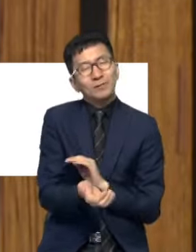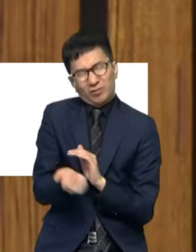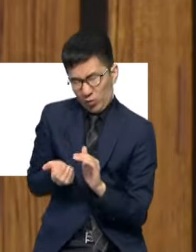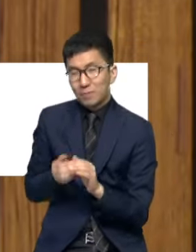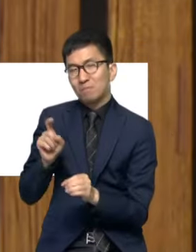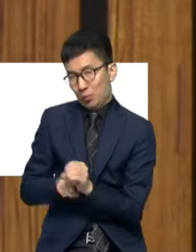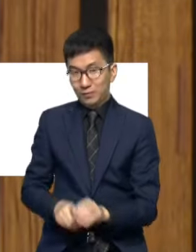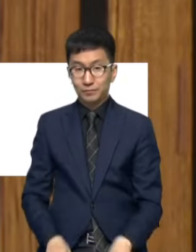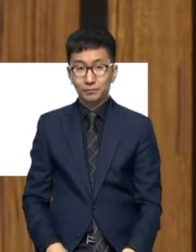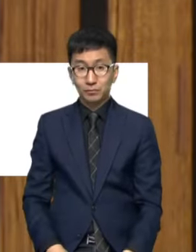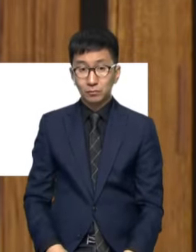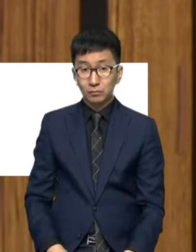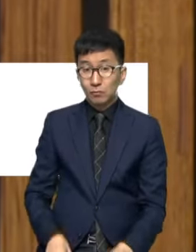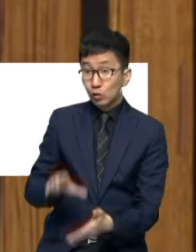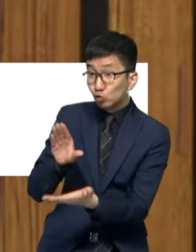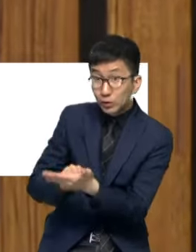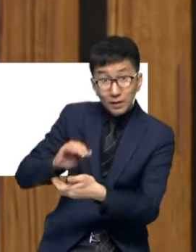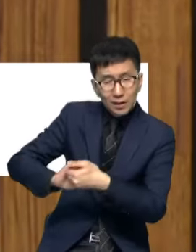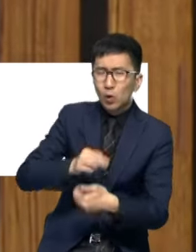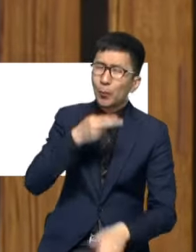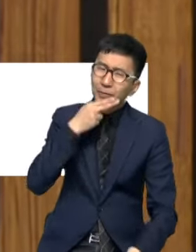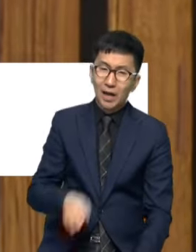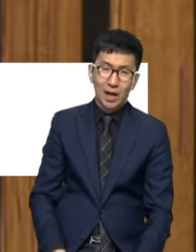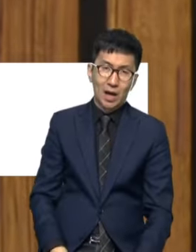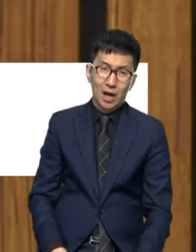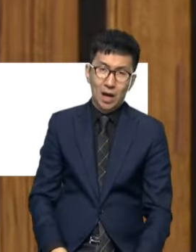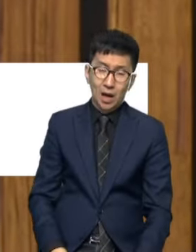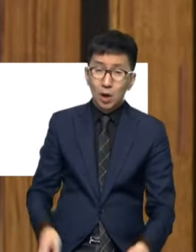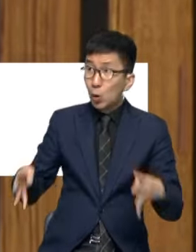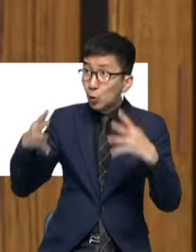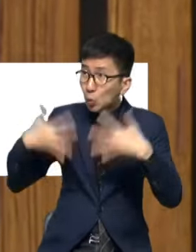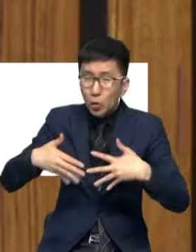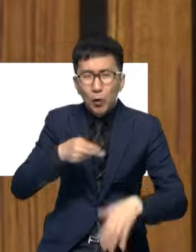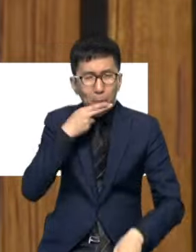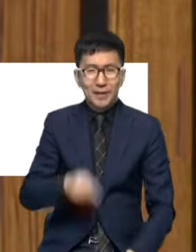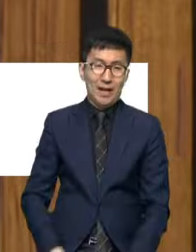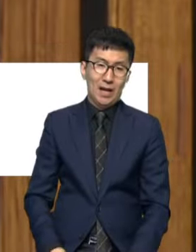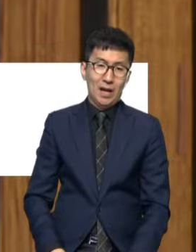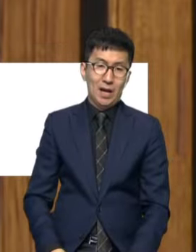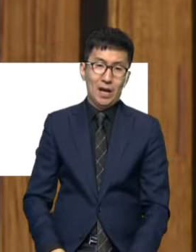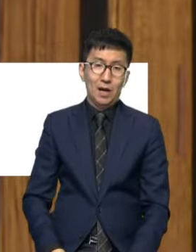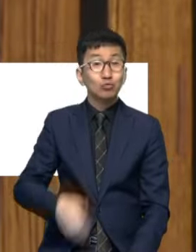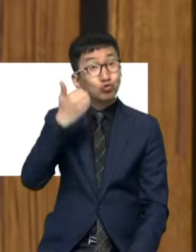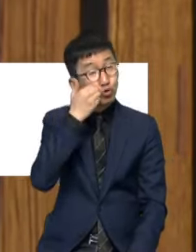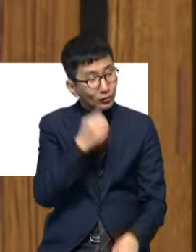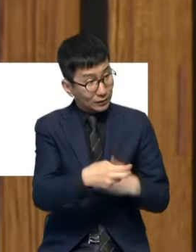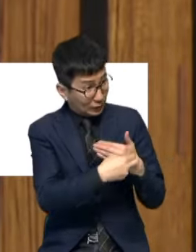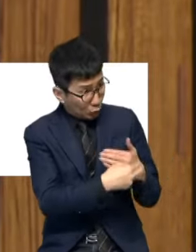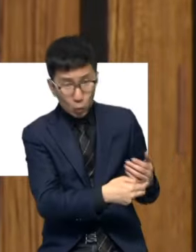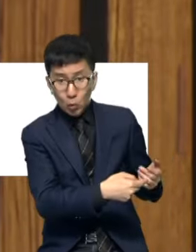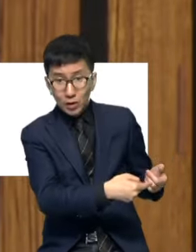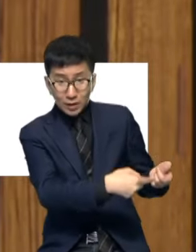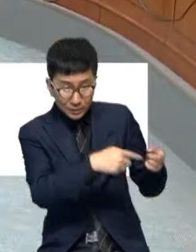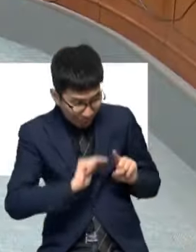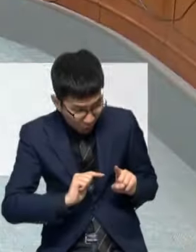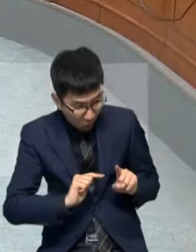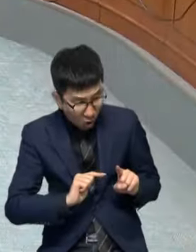전제 조건도 없습니다. 참여하시는 의료계와 함께 일단